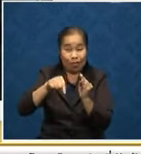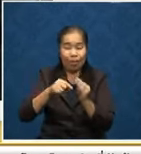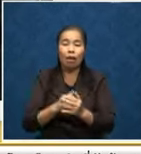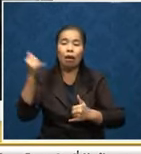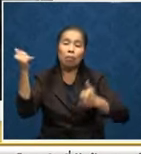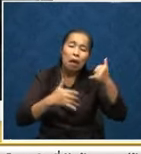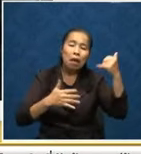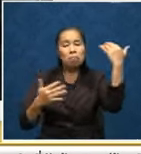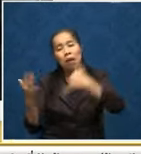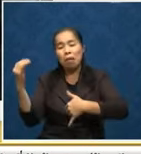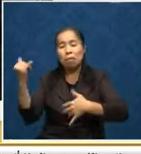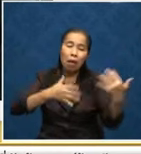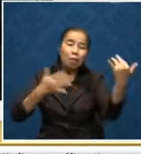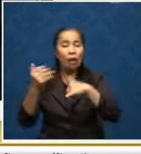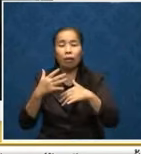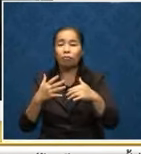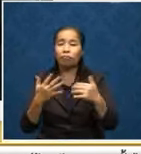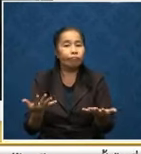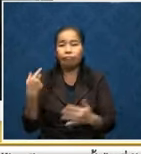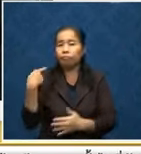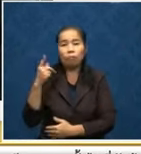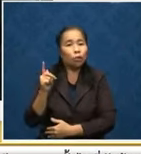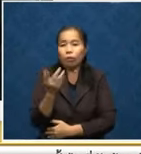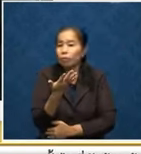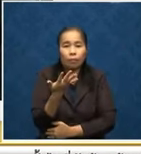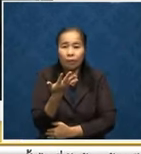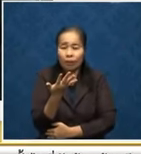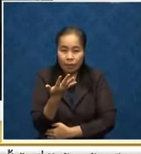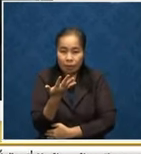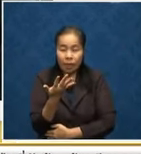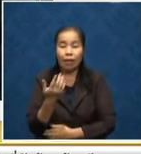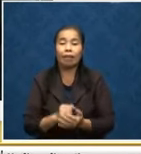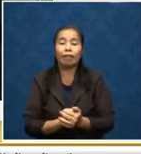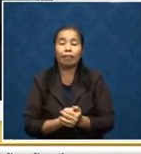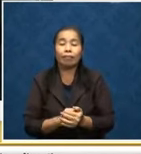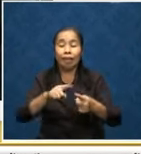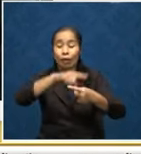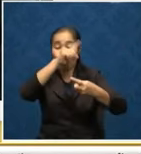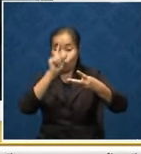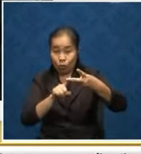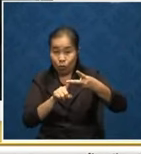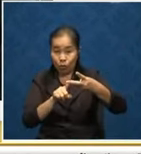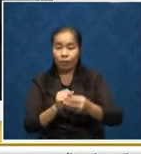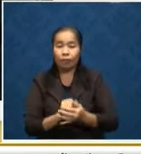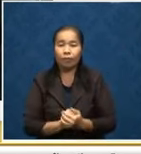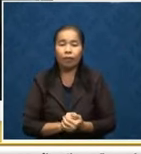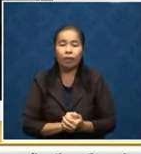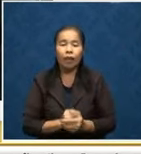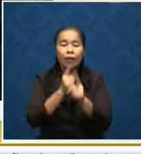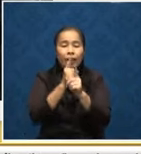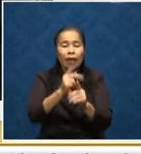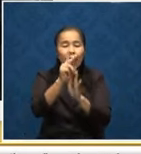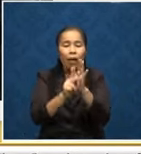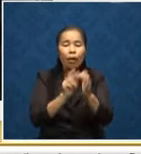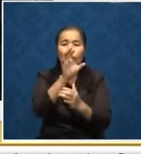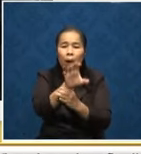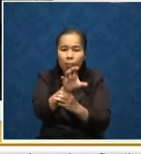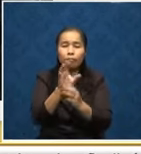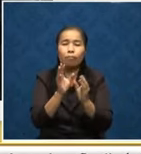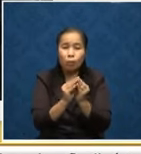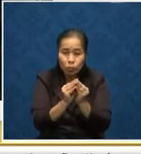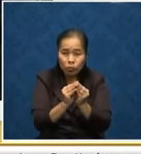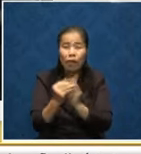ต็มประสิทธิภาพเนี่ยมันก็ไม่ได้มีค่าอะไรในประการถัดมาเนี่ยตามข้อบังคับการประชุม